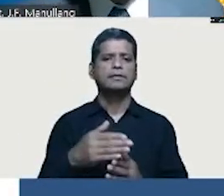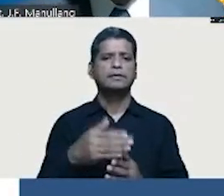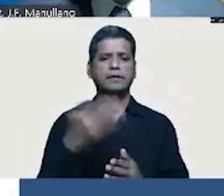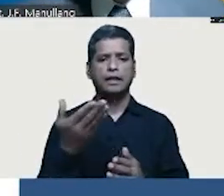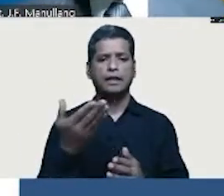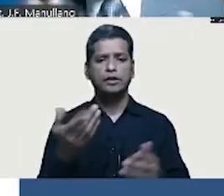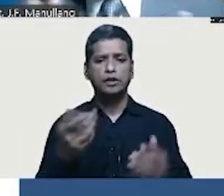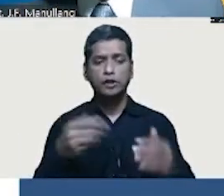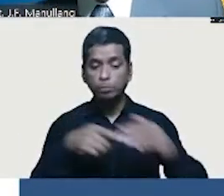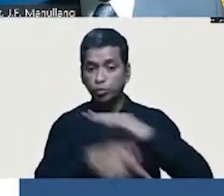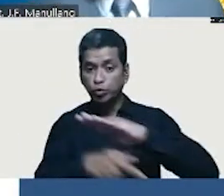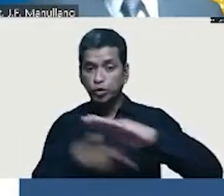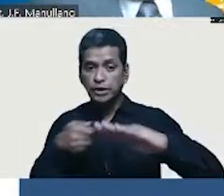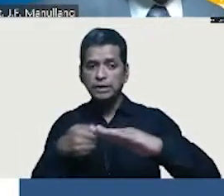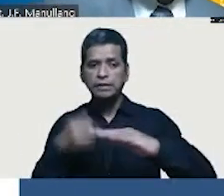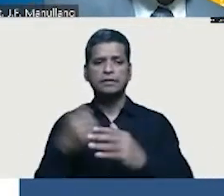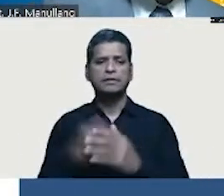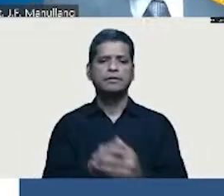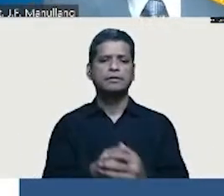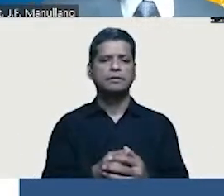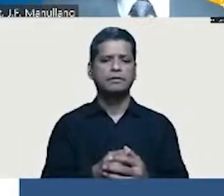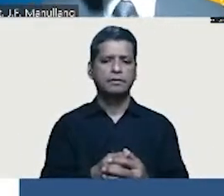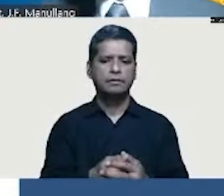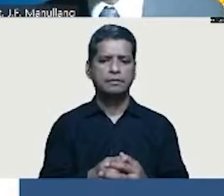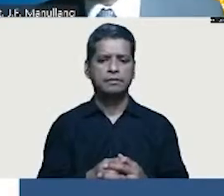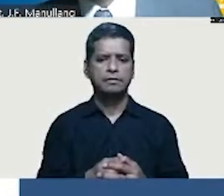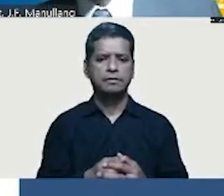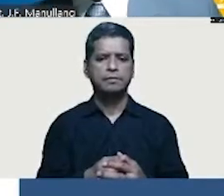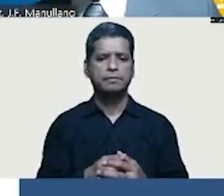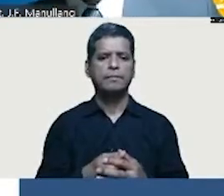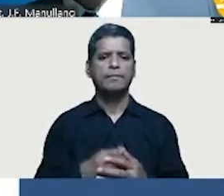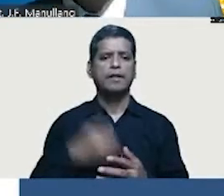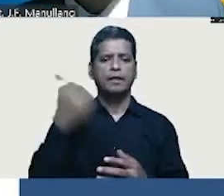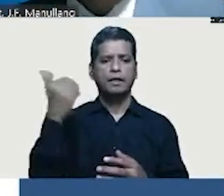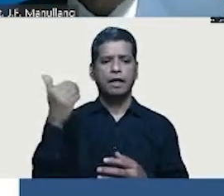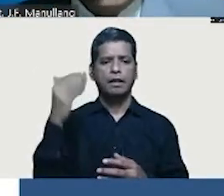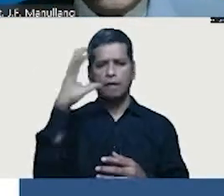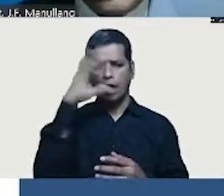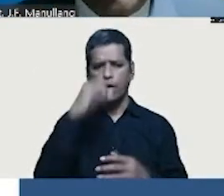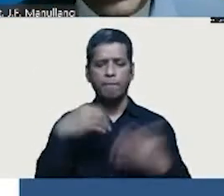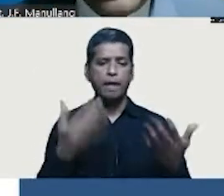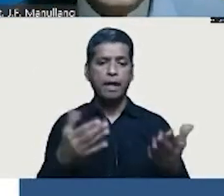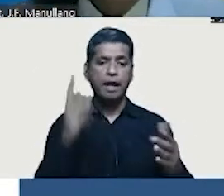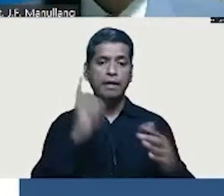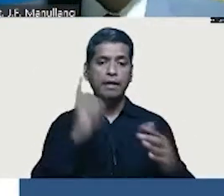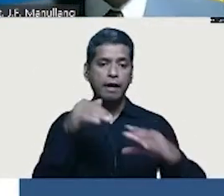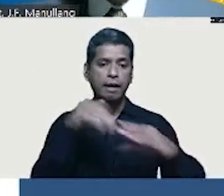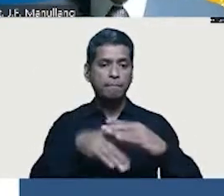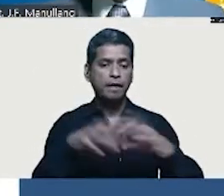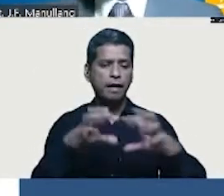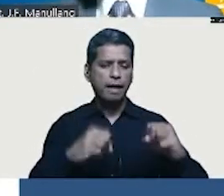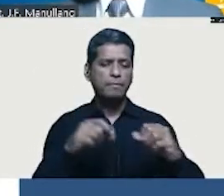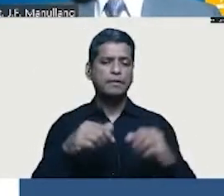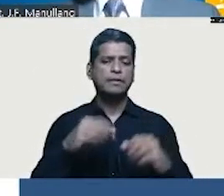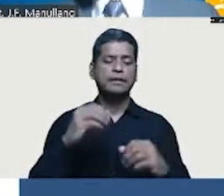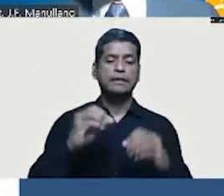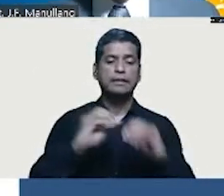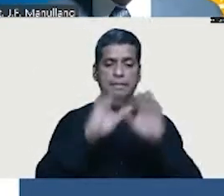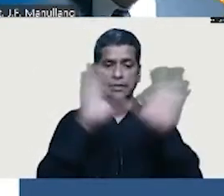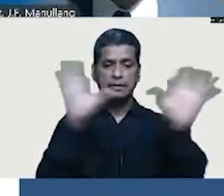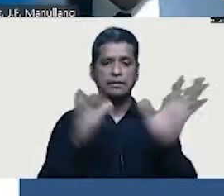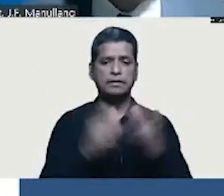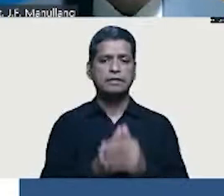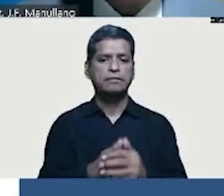pada zamannya Daniel buat kita itu udah masa lalu tetapi juga masa kini dan juga tentunya masa depan jadi Tuhan